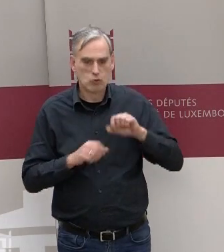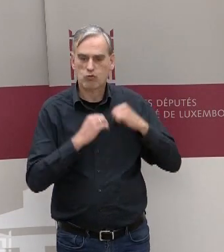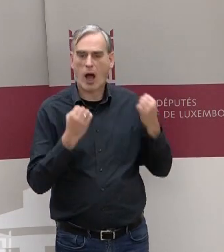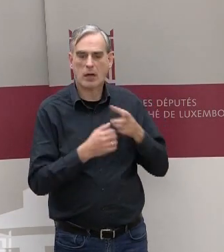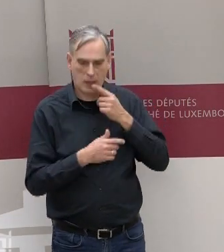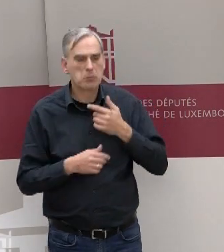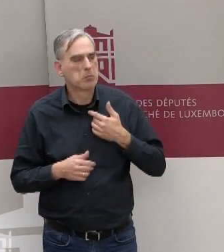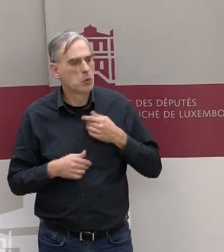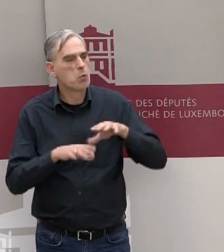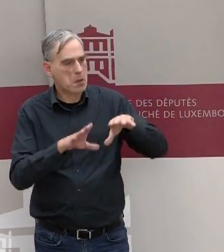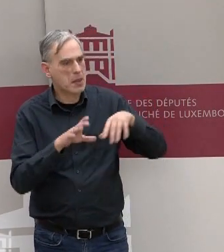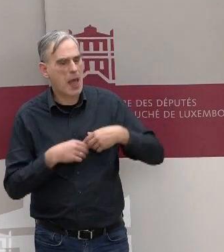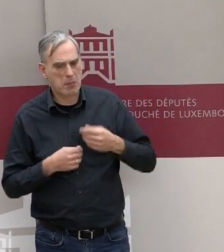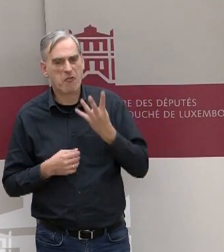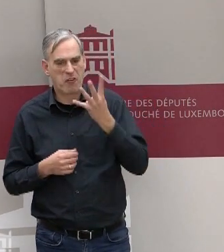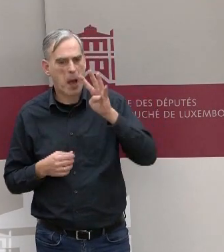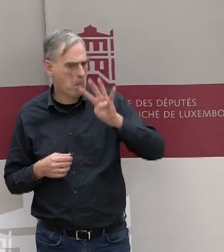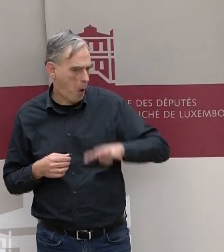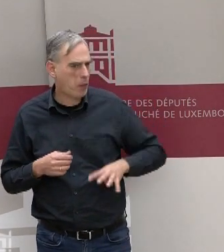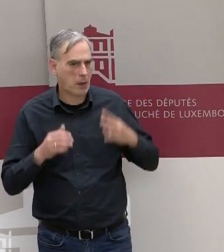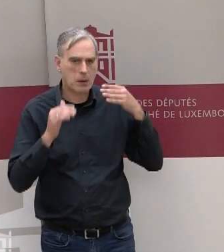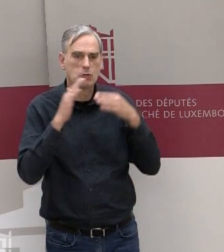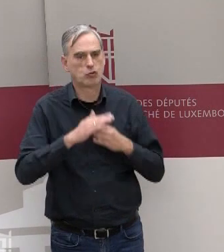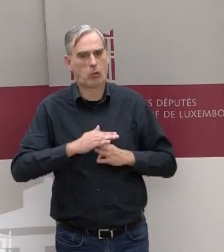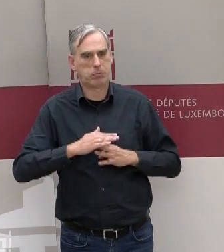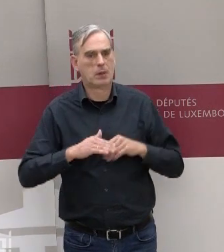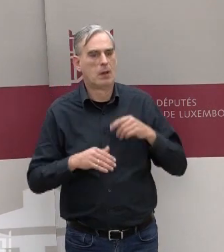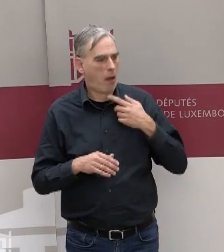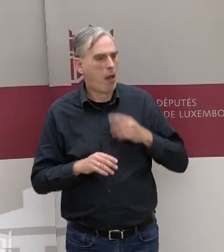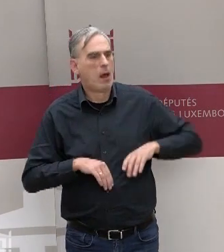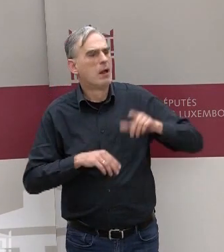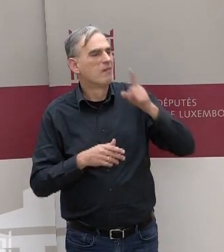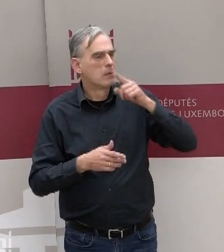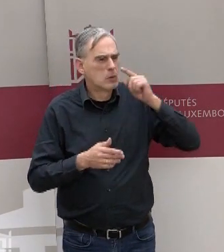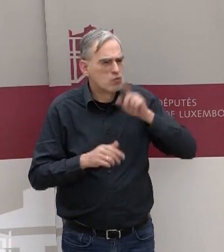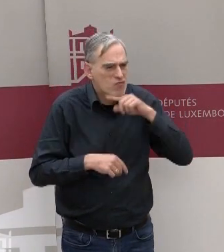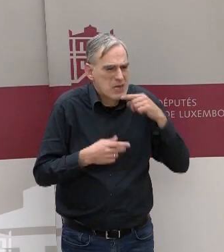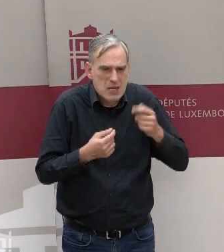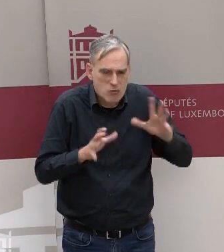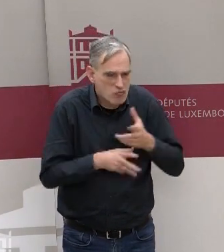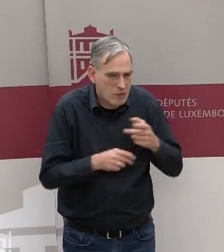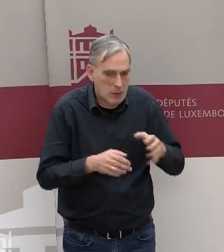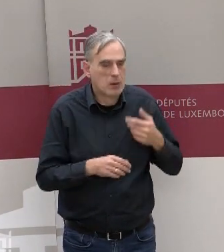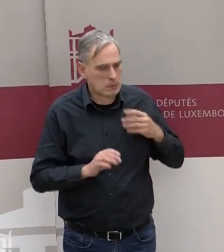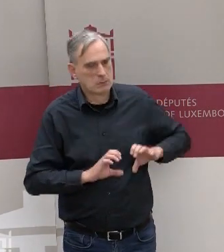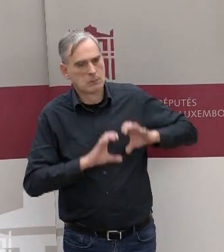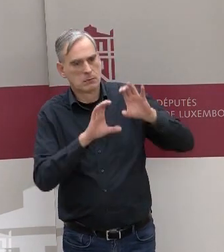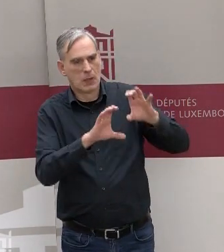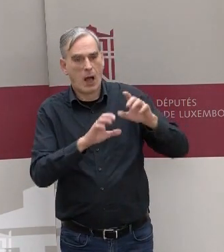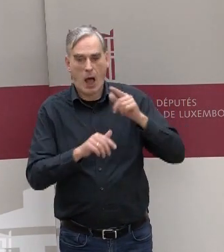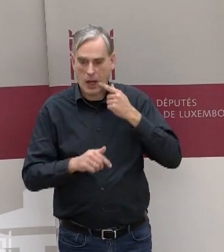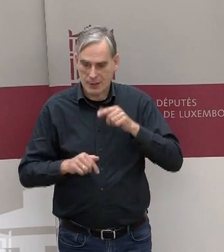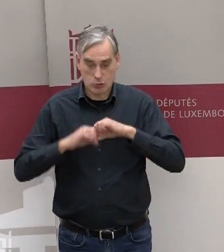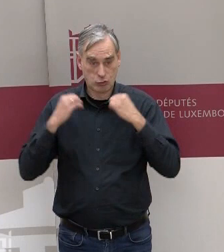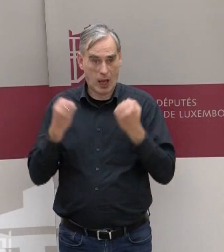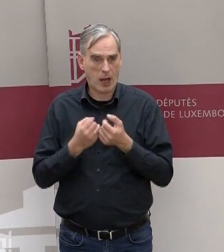Tripartitsakkord. Und das wäre ein enormer Kostenfaktor für die Staatskäse. Der Minister hat heute Morgen noch erklärt, für was sie den nicht